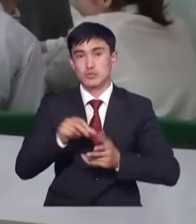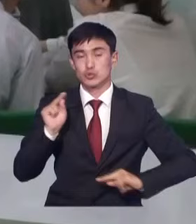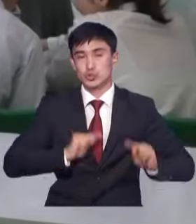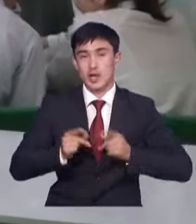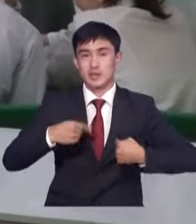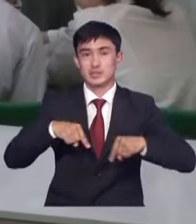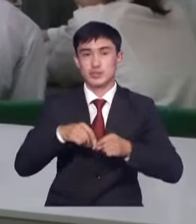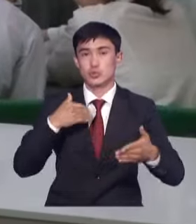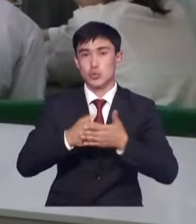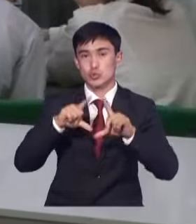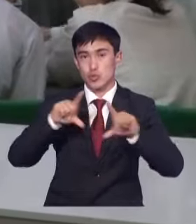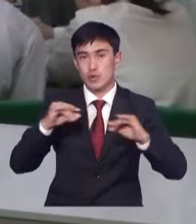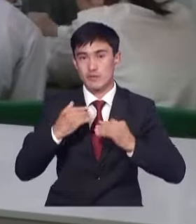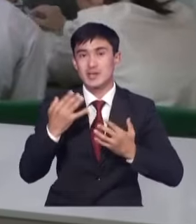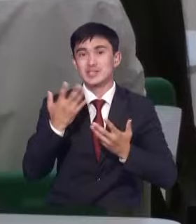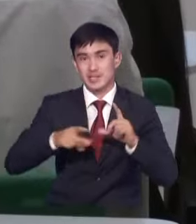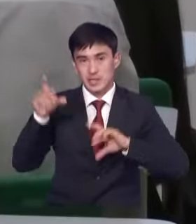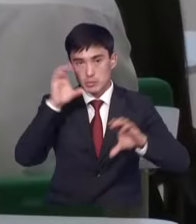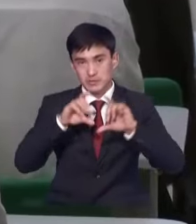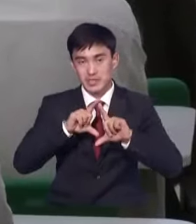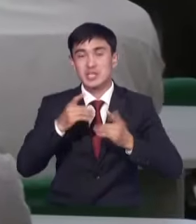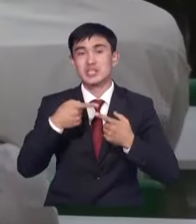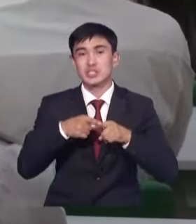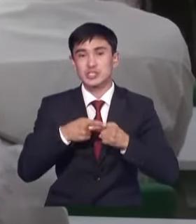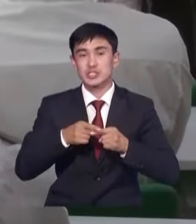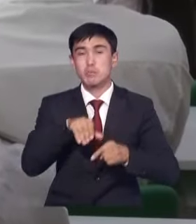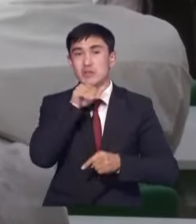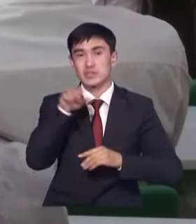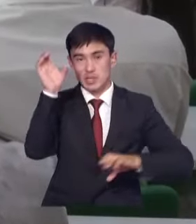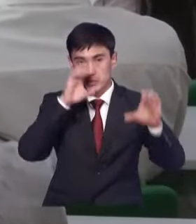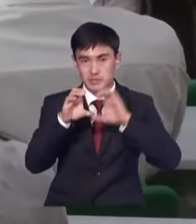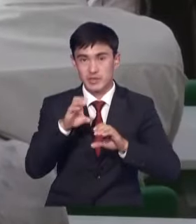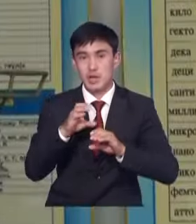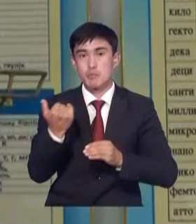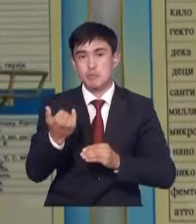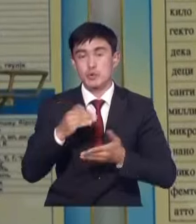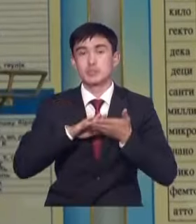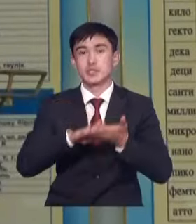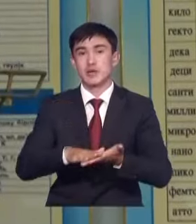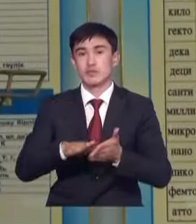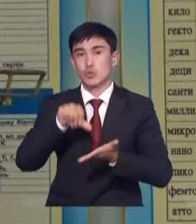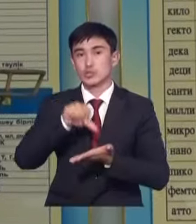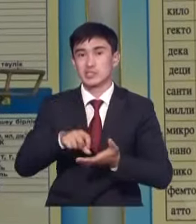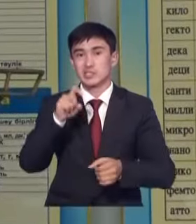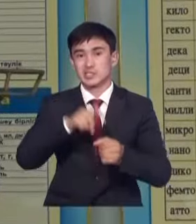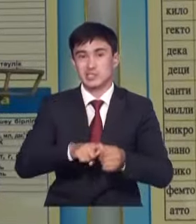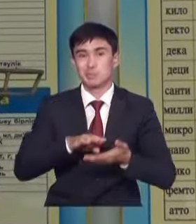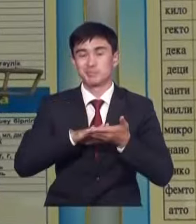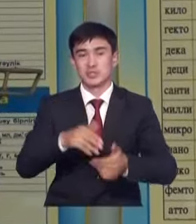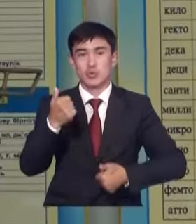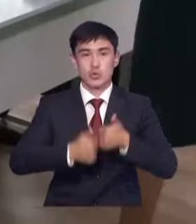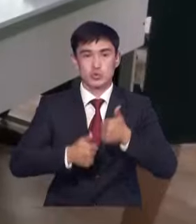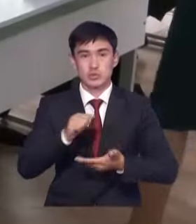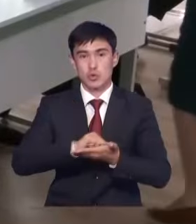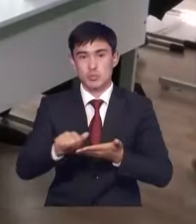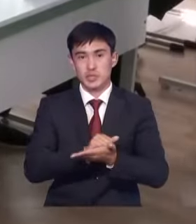участие учителя организации дошкольного, среднего, технического и профессионального образования. Прием заявок на участие, регистрация,